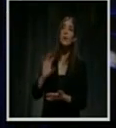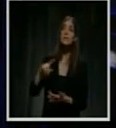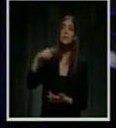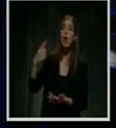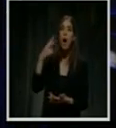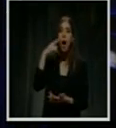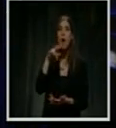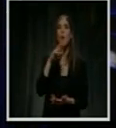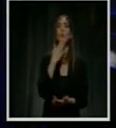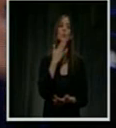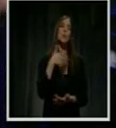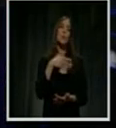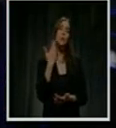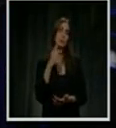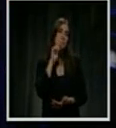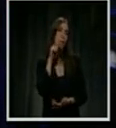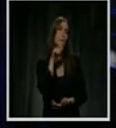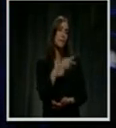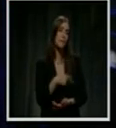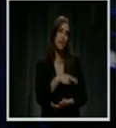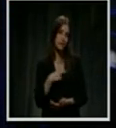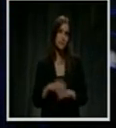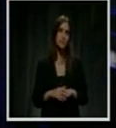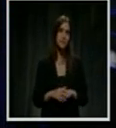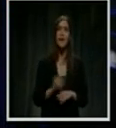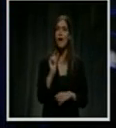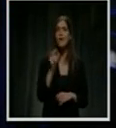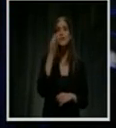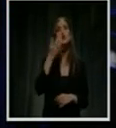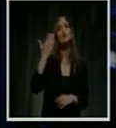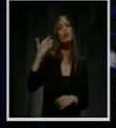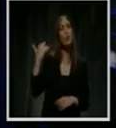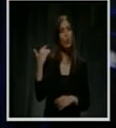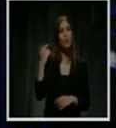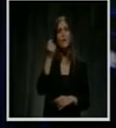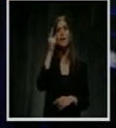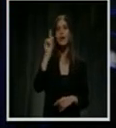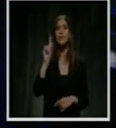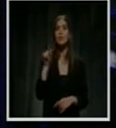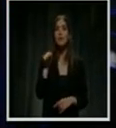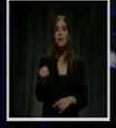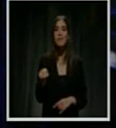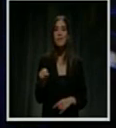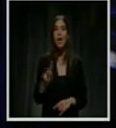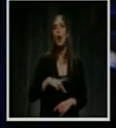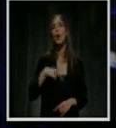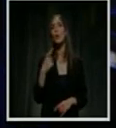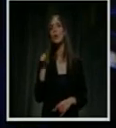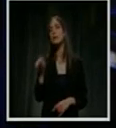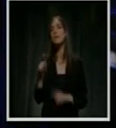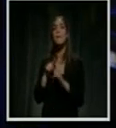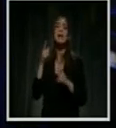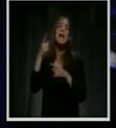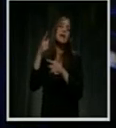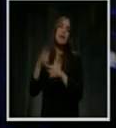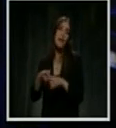konsistenti tal-Partit Nazzjonalista din ftit ilu niftakru xurilu taħart illi jint Grek, il-familja politika, il-familja